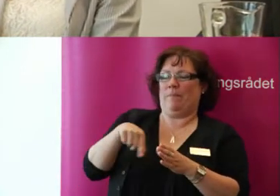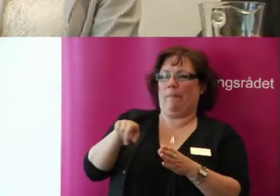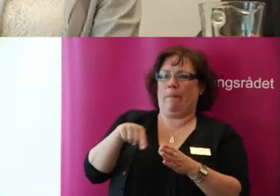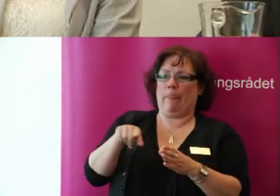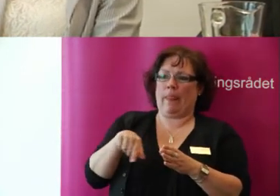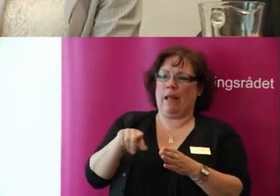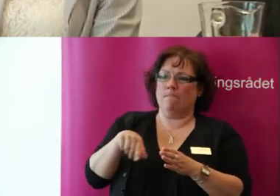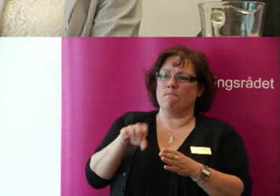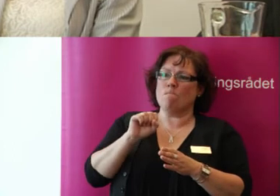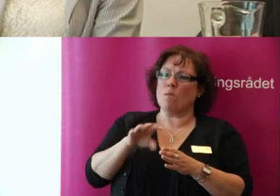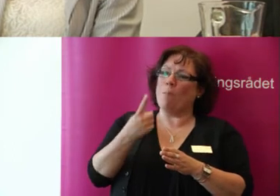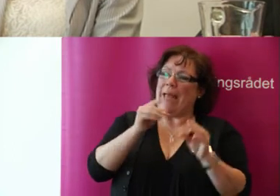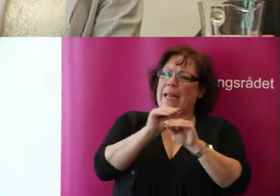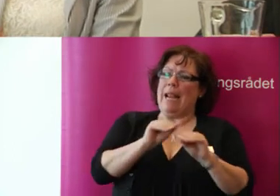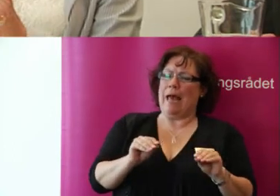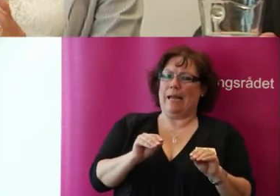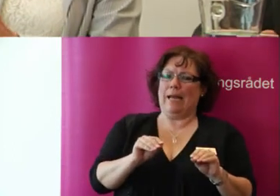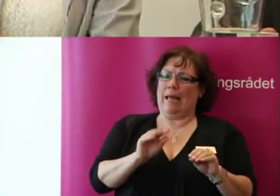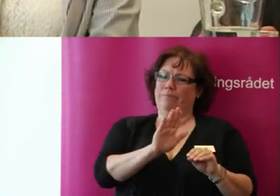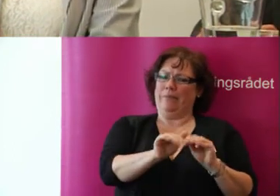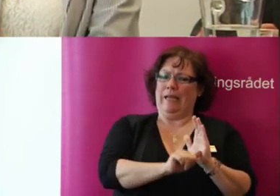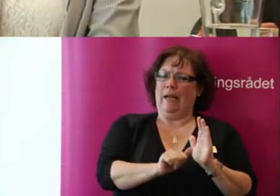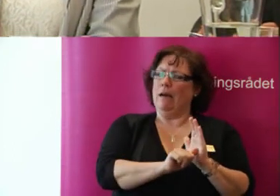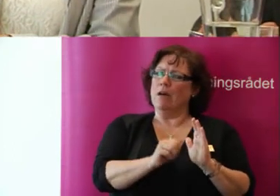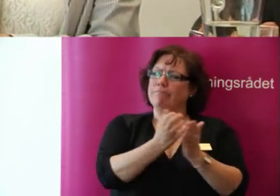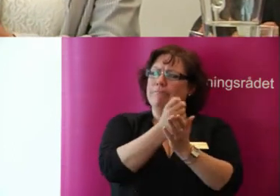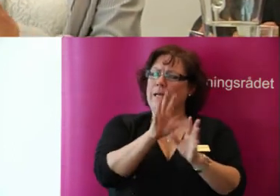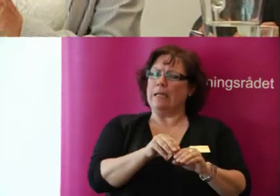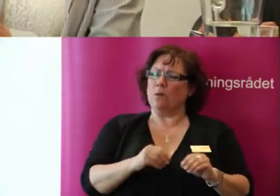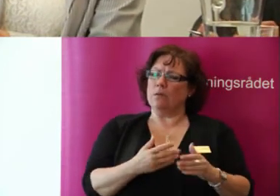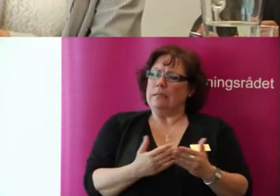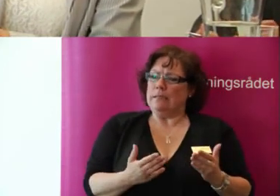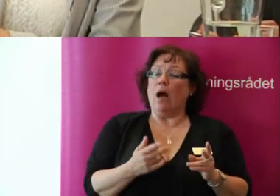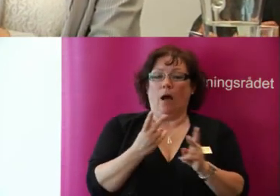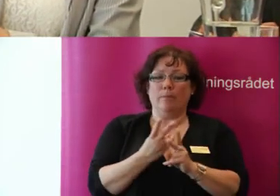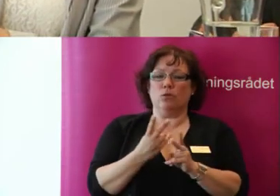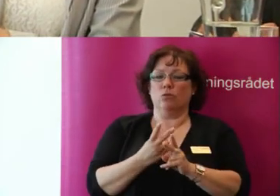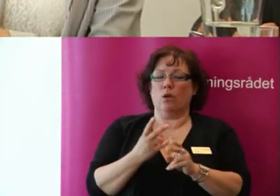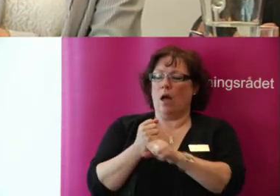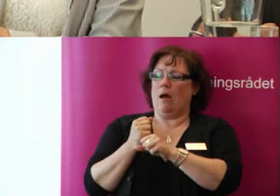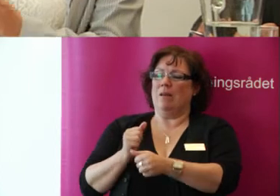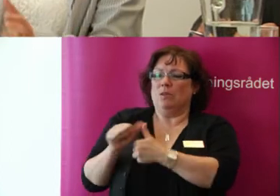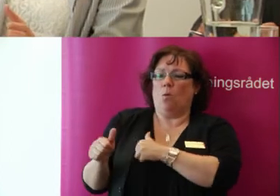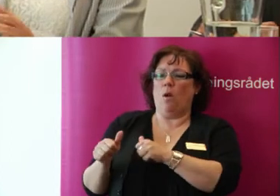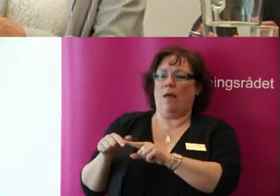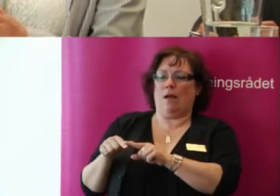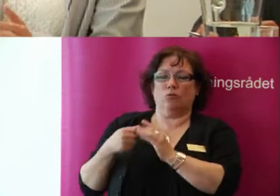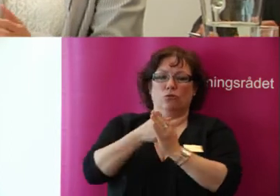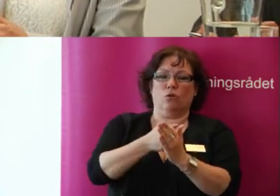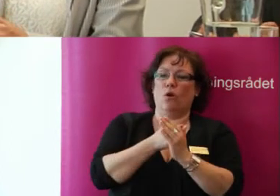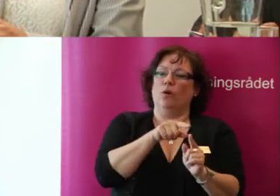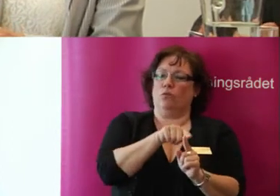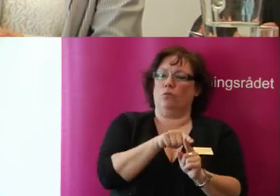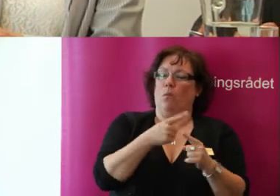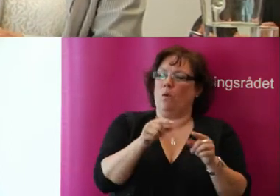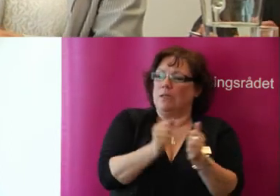vars elever kanske inte nådde de resultaten som förväntades, då fick liksom den här kollegan stöd på olika